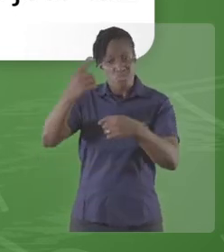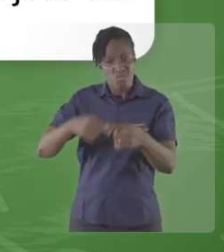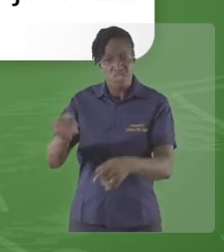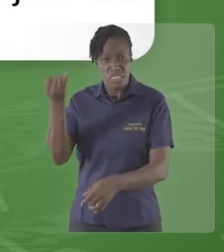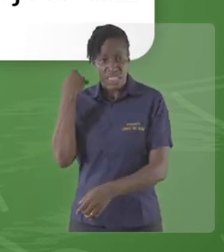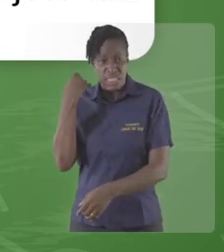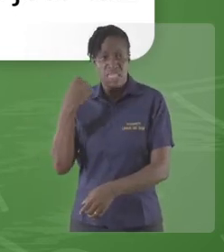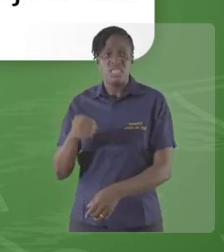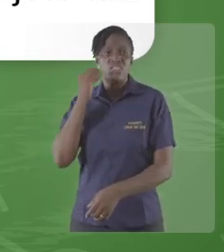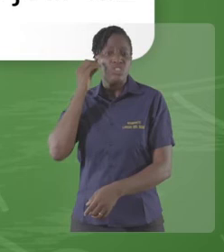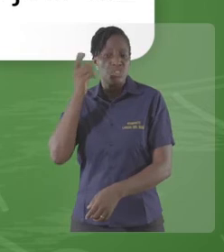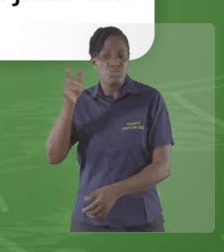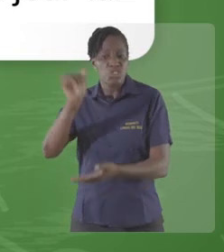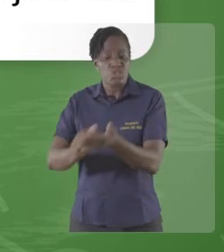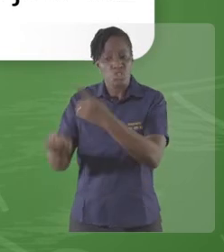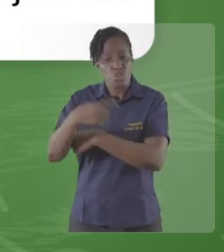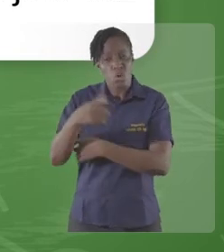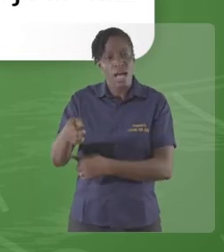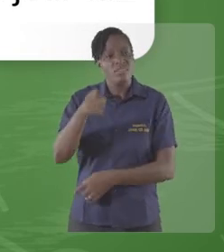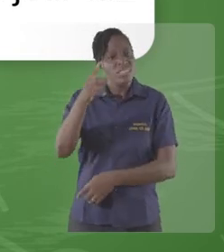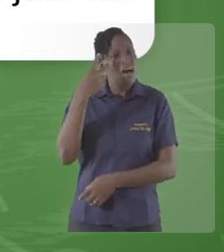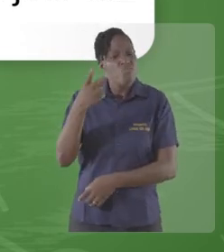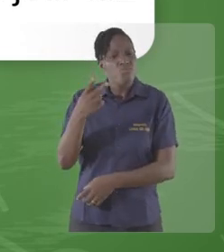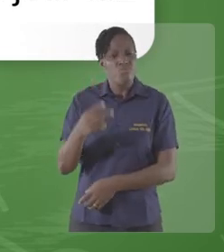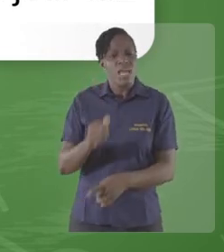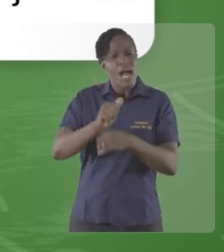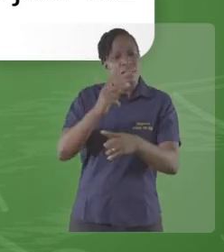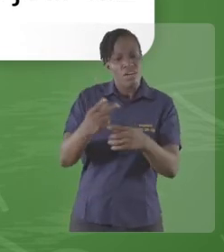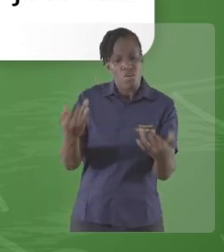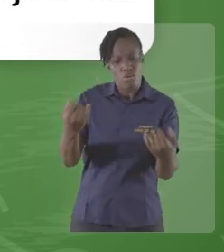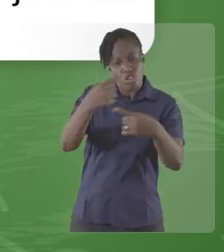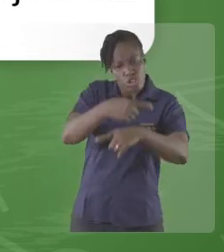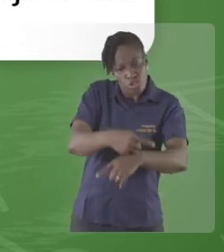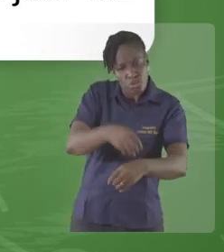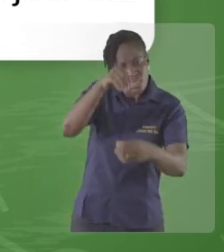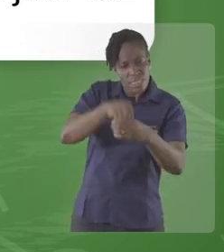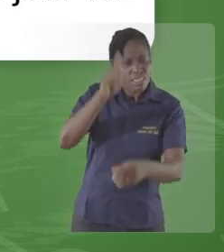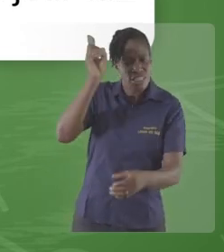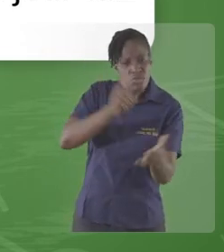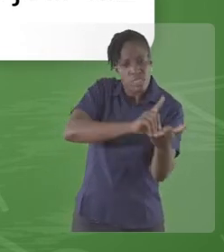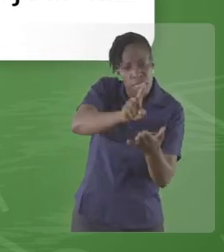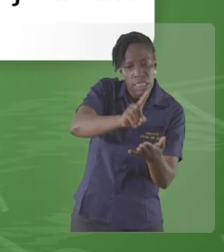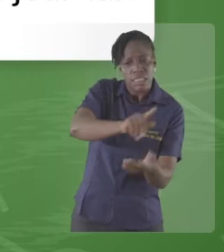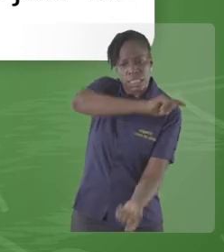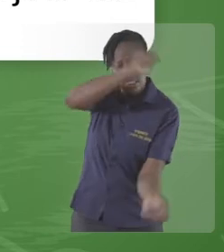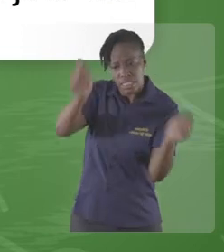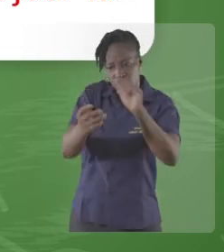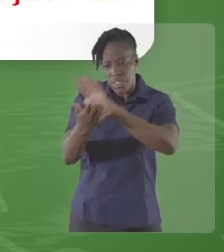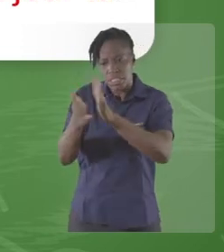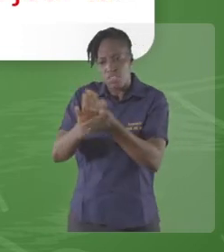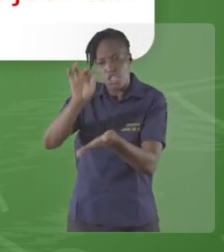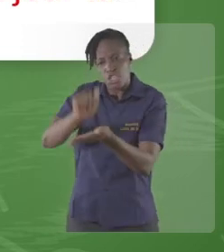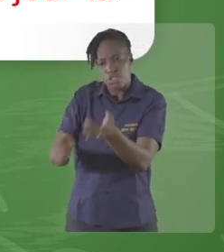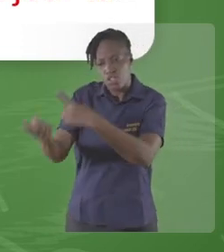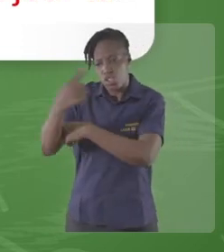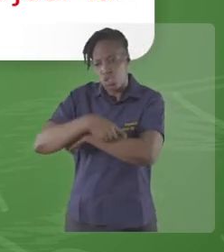ce jour-là. Vous voyez que l'adverbe aujourd'hui dans le discours direct est devenu